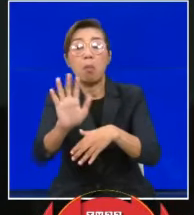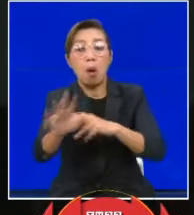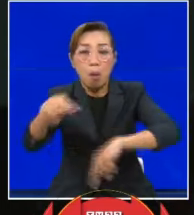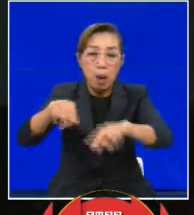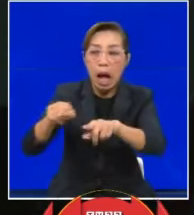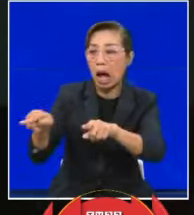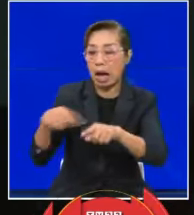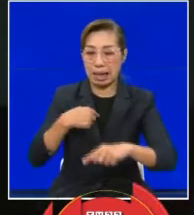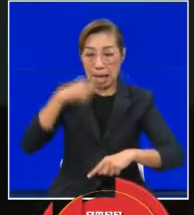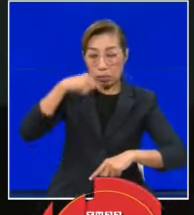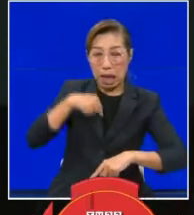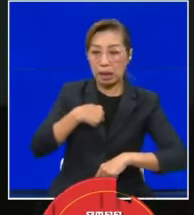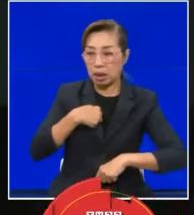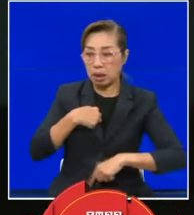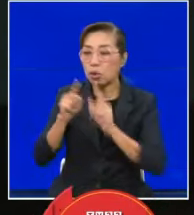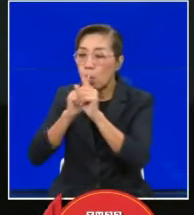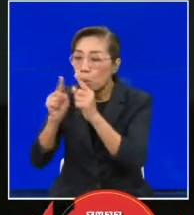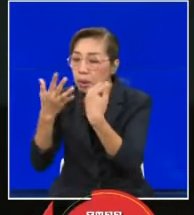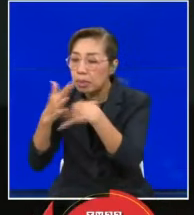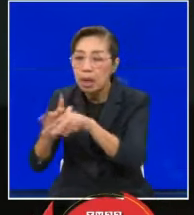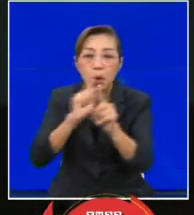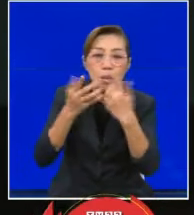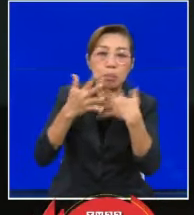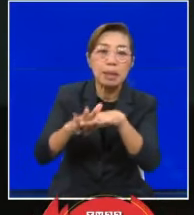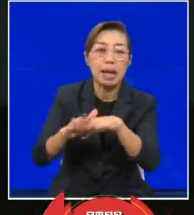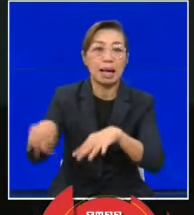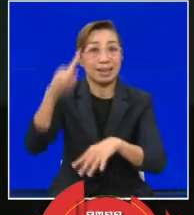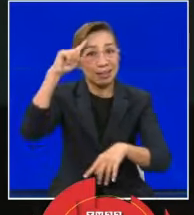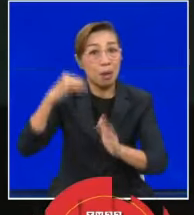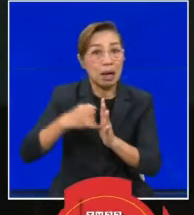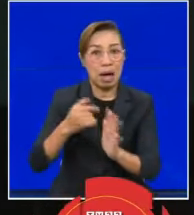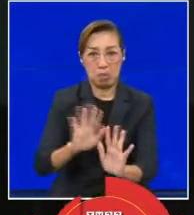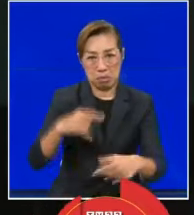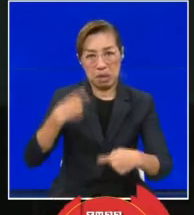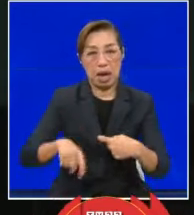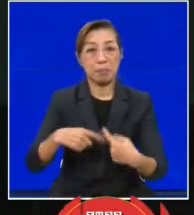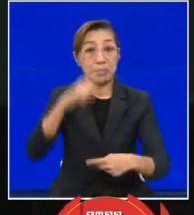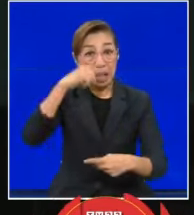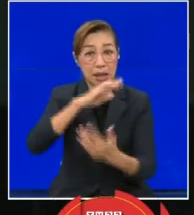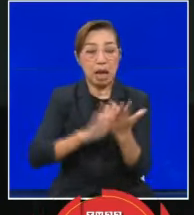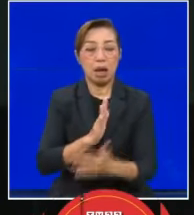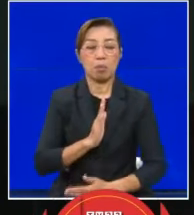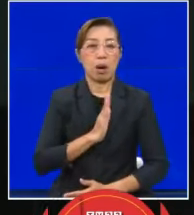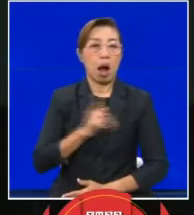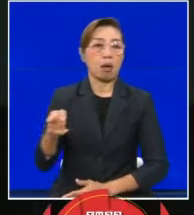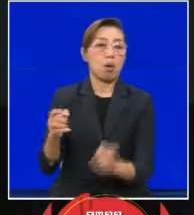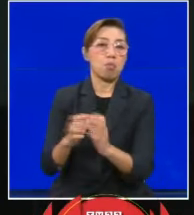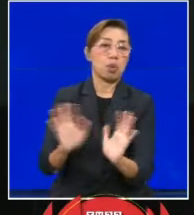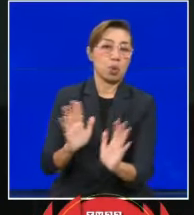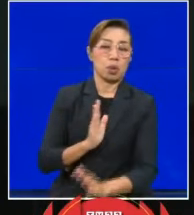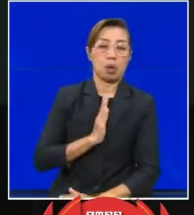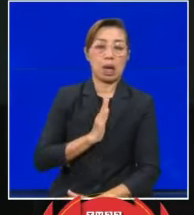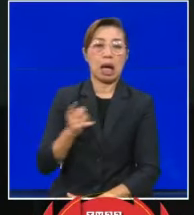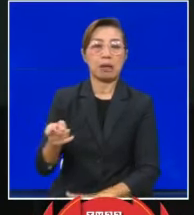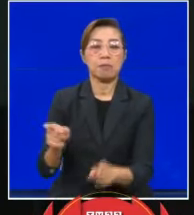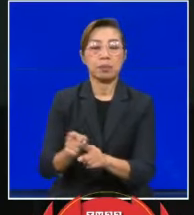ซึ่งก็ไม่ใช่เรื่องง่ายนะครับแต่ก็จะต้องทำประเทศไทยนี่เป็นกลางแน่นอนนะครับในเรื่องนี้แล้วก็เรามีความประสงค์ที่อยากจะ